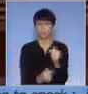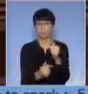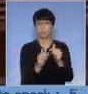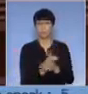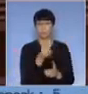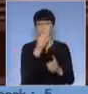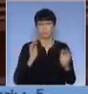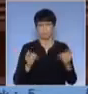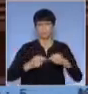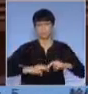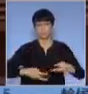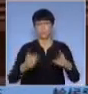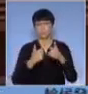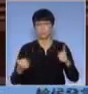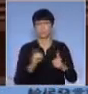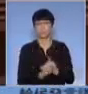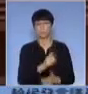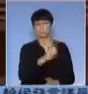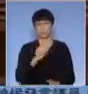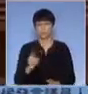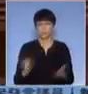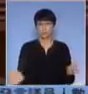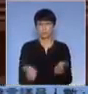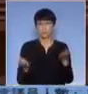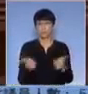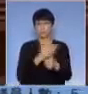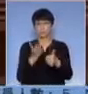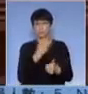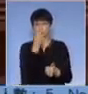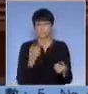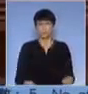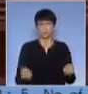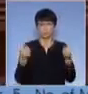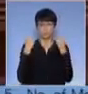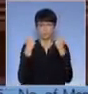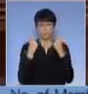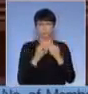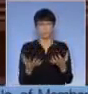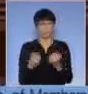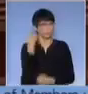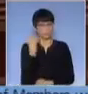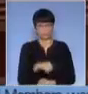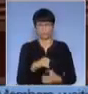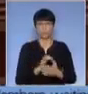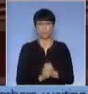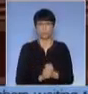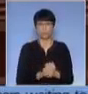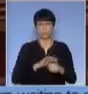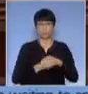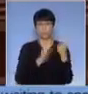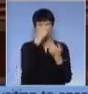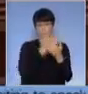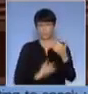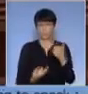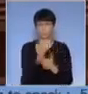益，因此任何鼓吹港獨的言行都是完全不可以接受，是違反憲法和基本